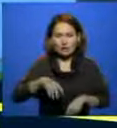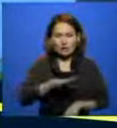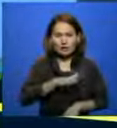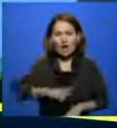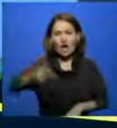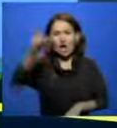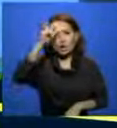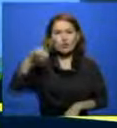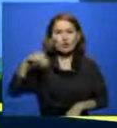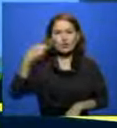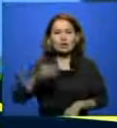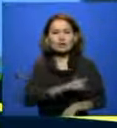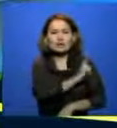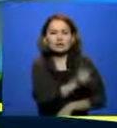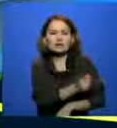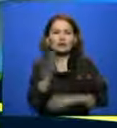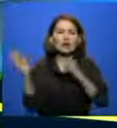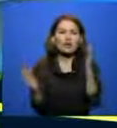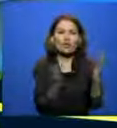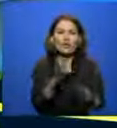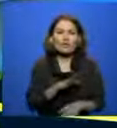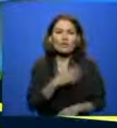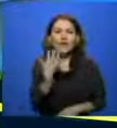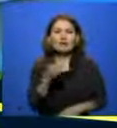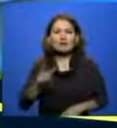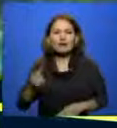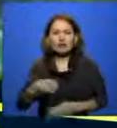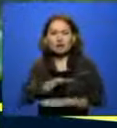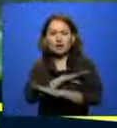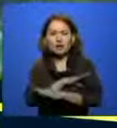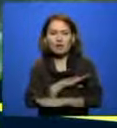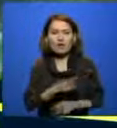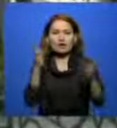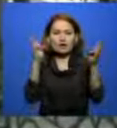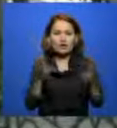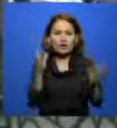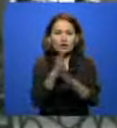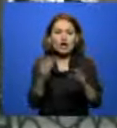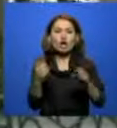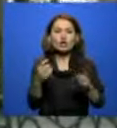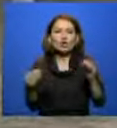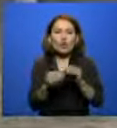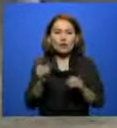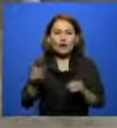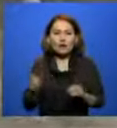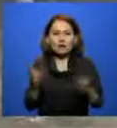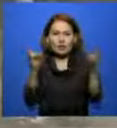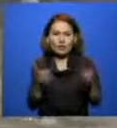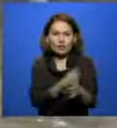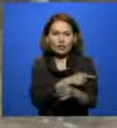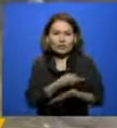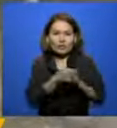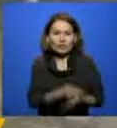Түркияда алапат дауыл тұрып, 5 адам қаза тапты. Елдің батысында болған табиғат апатынан тағы 110-нан астам адам жарақат болған. Бурса